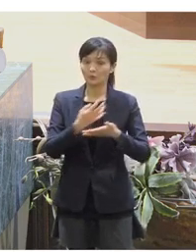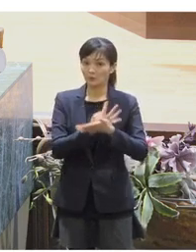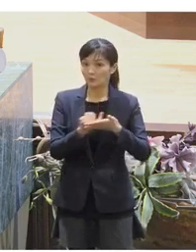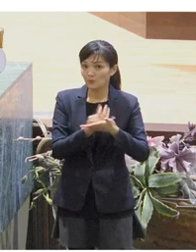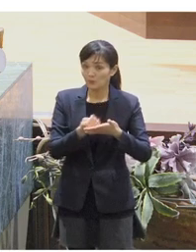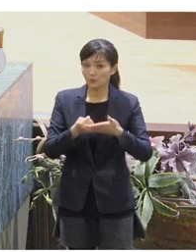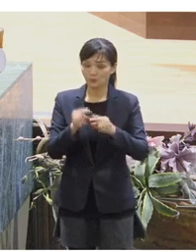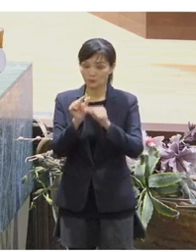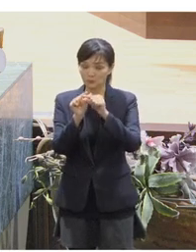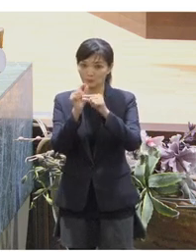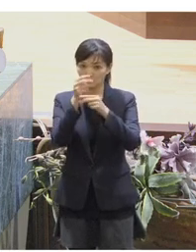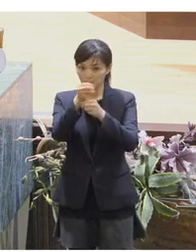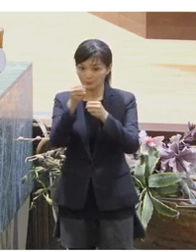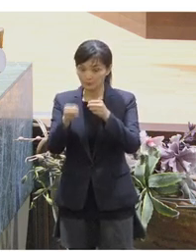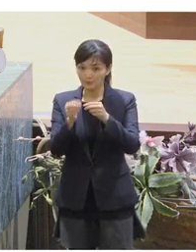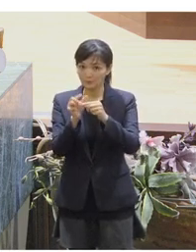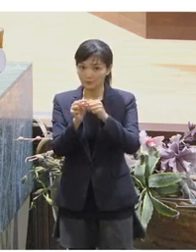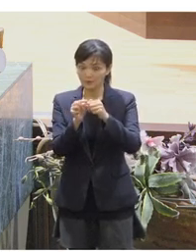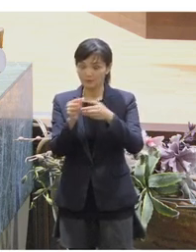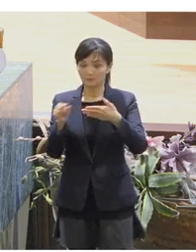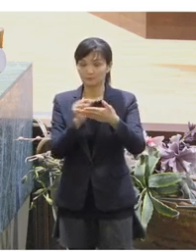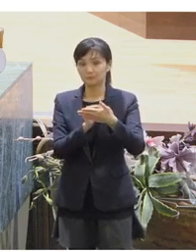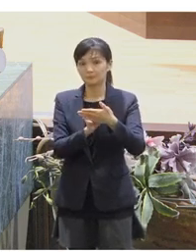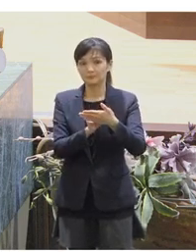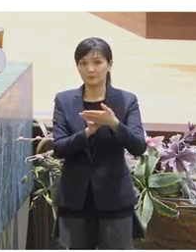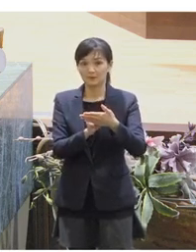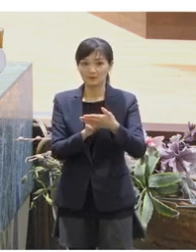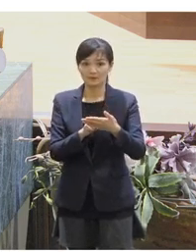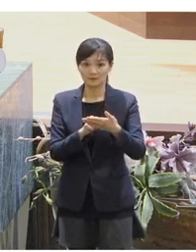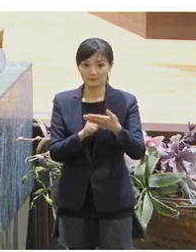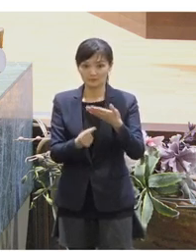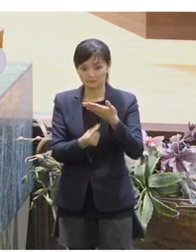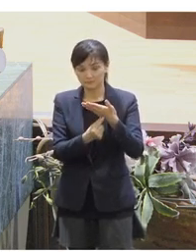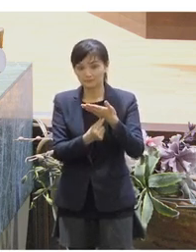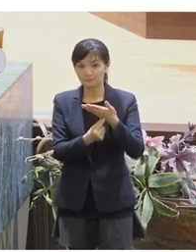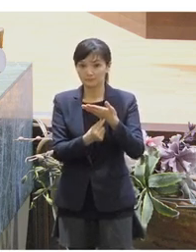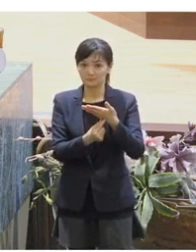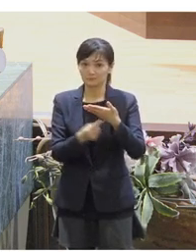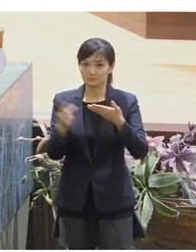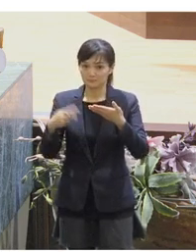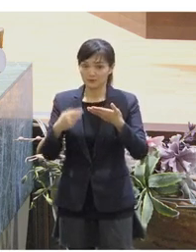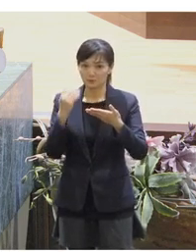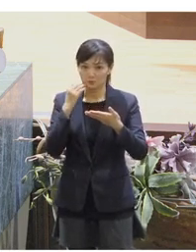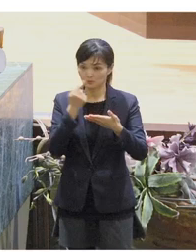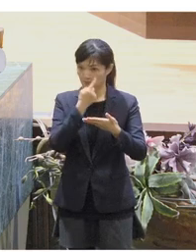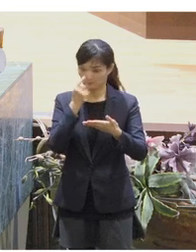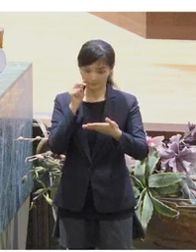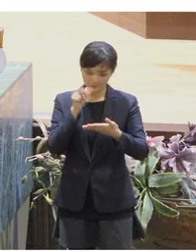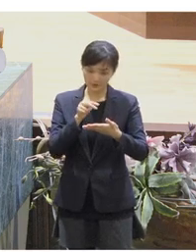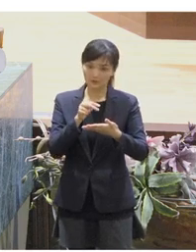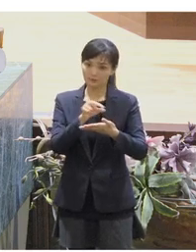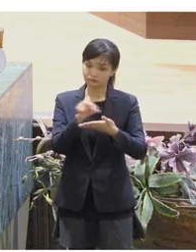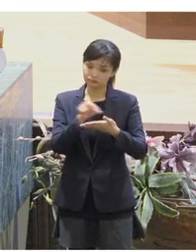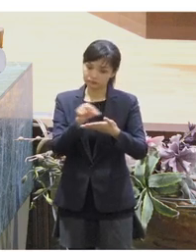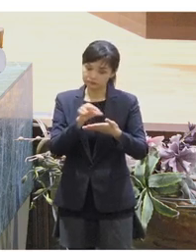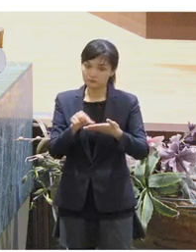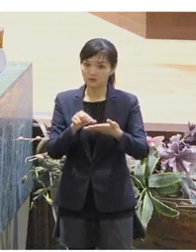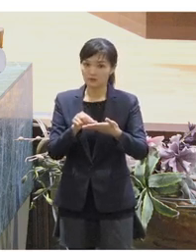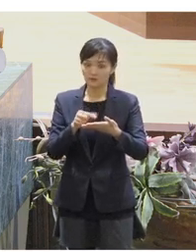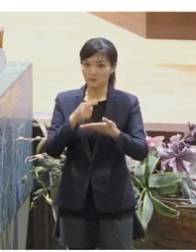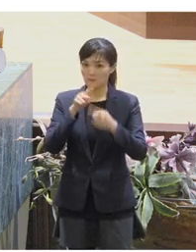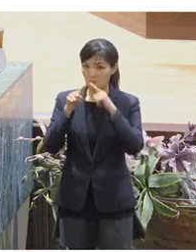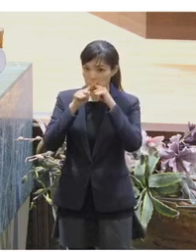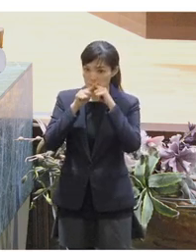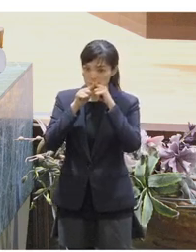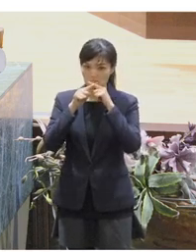跟晶片都放在背面，那我们把就是视觉就可以识别的跟现在纸本一样，只是少掉很多个字的部分都放